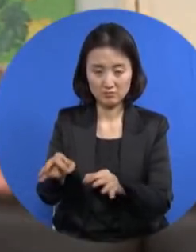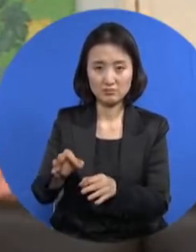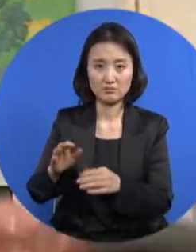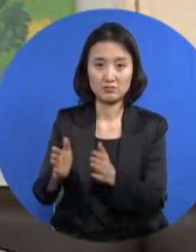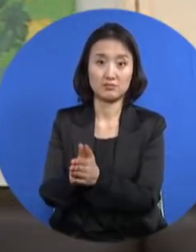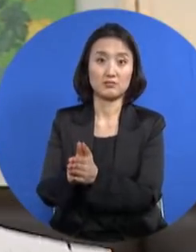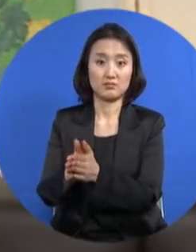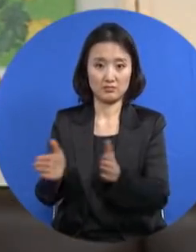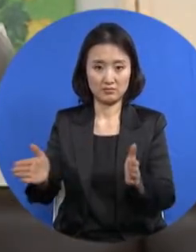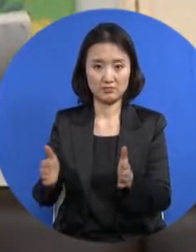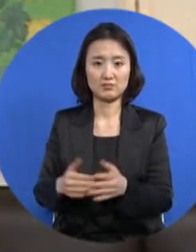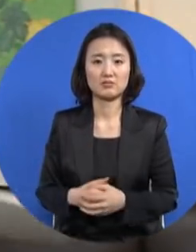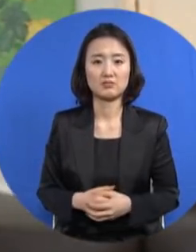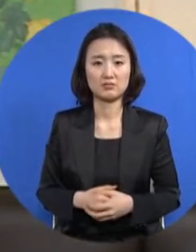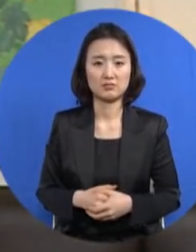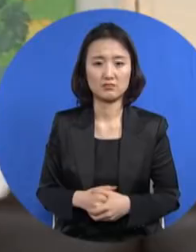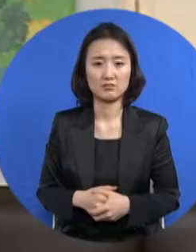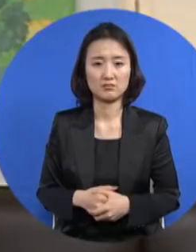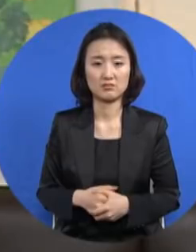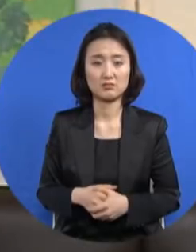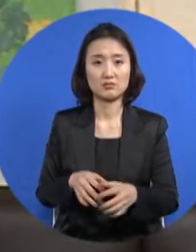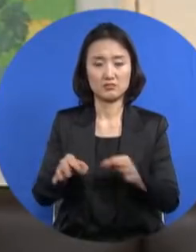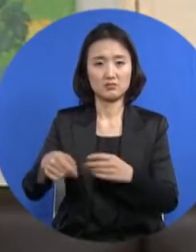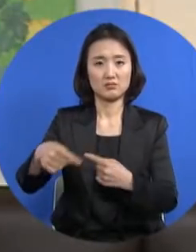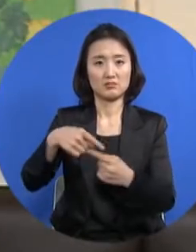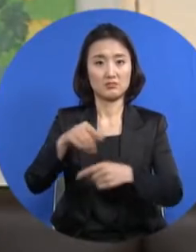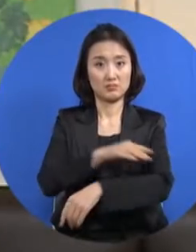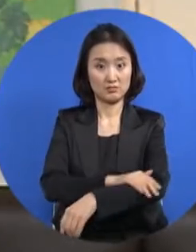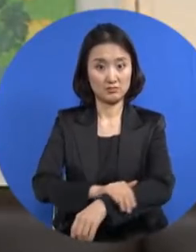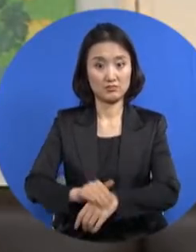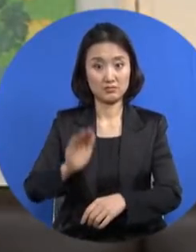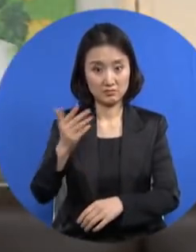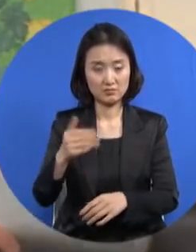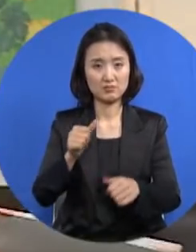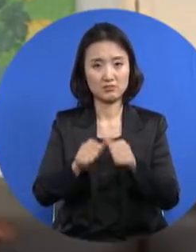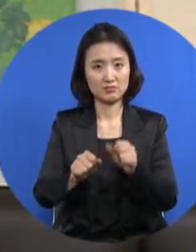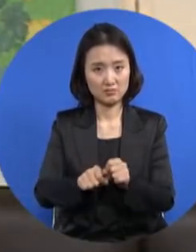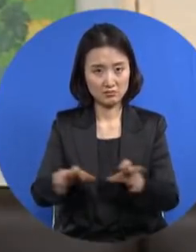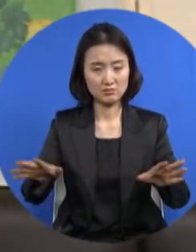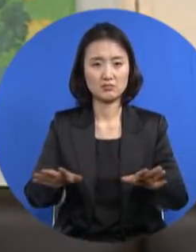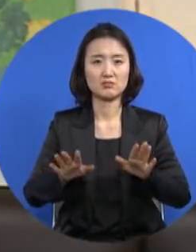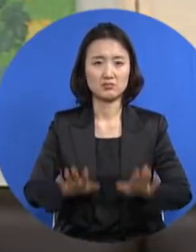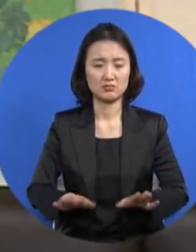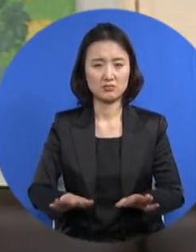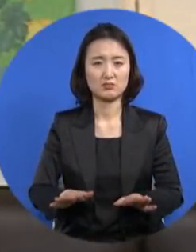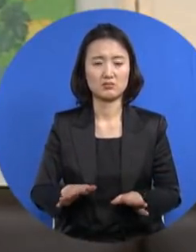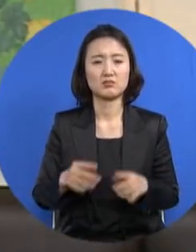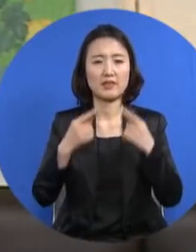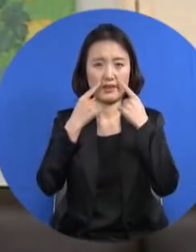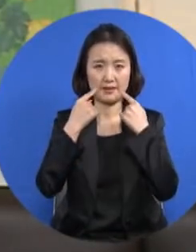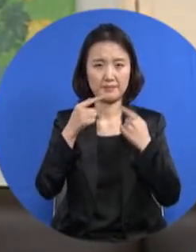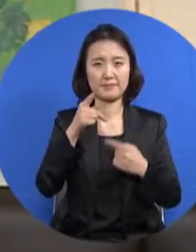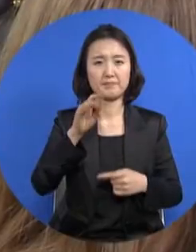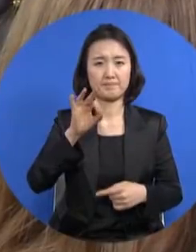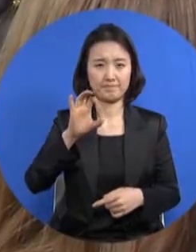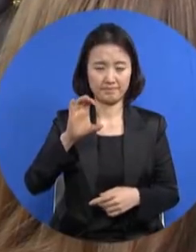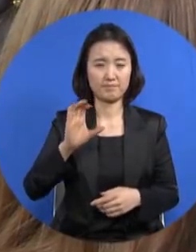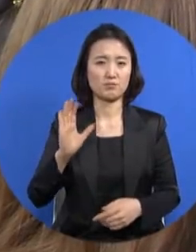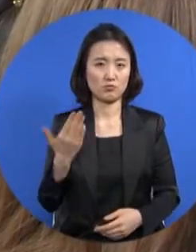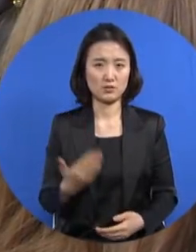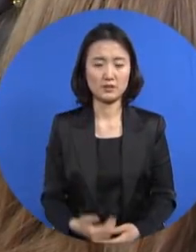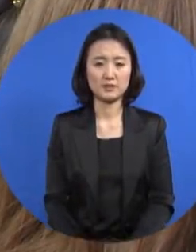그때부터 이게 매장이 좀 잘 되기 시작해서요. 소문나서 오늘날에 이르게 된 거예요.